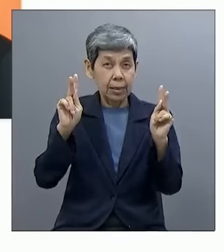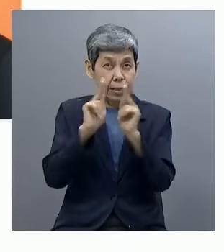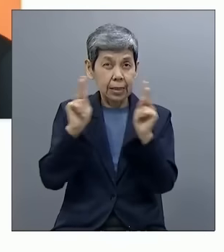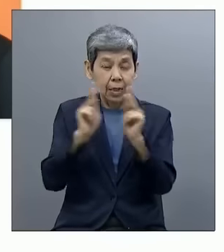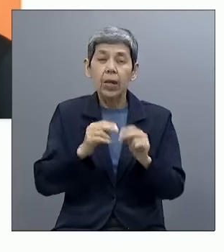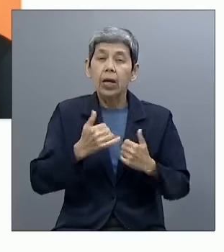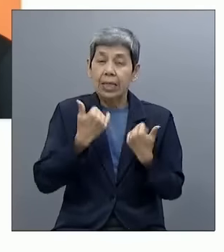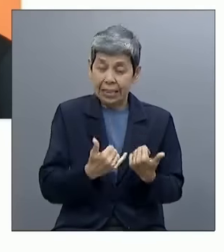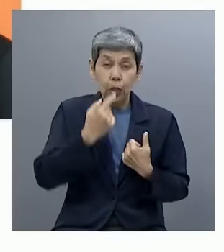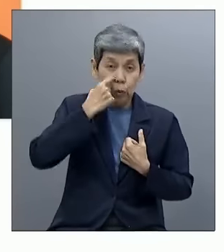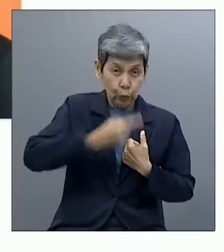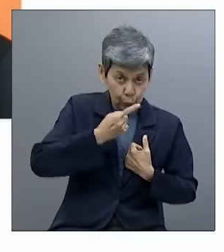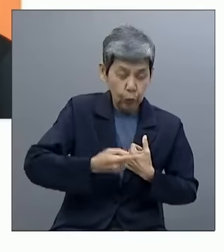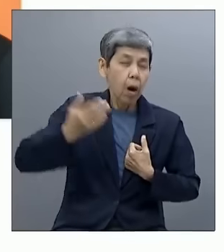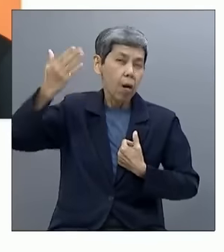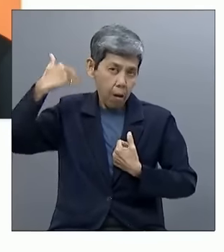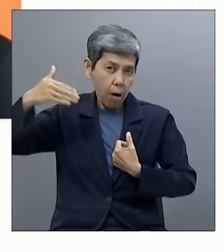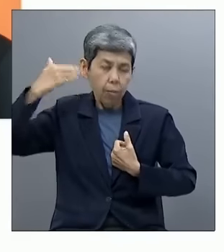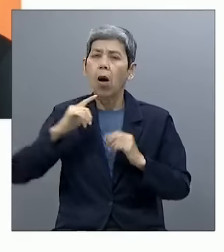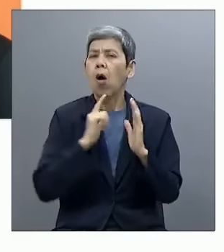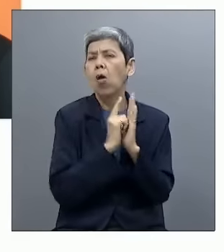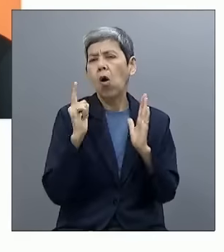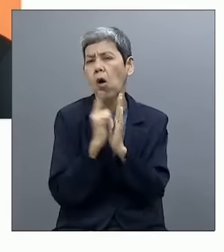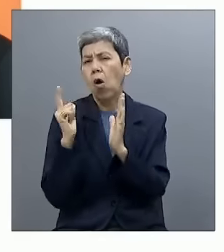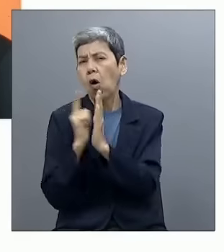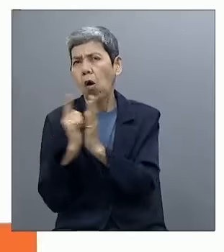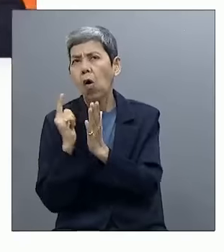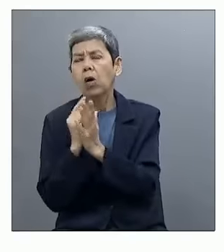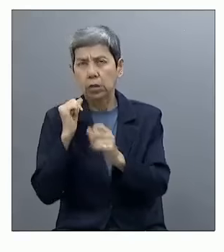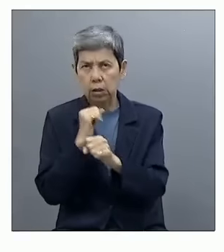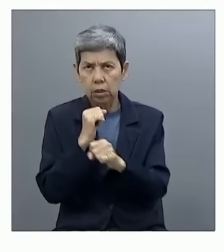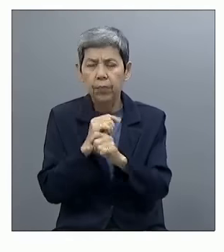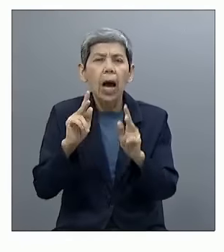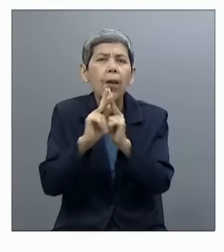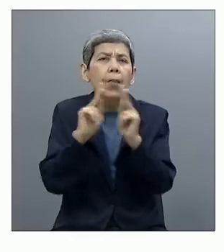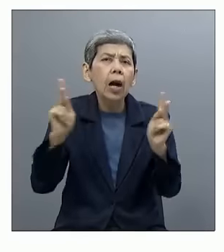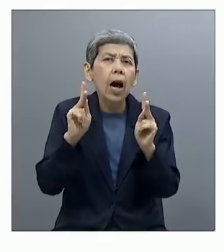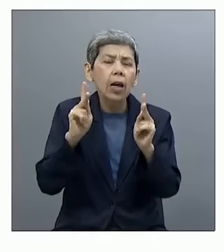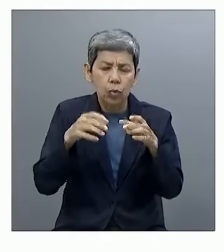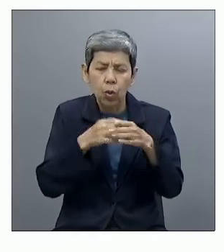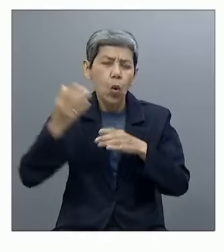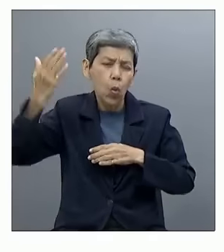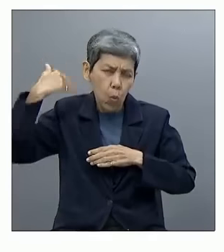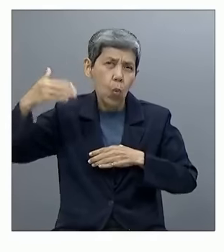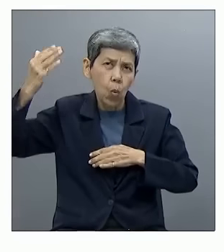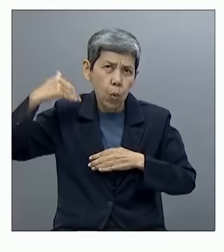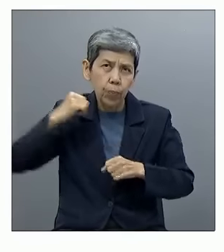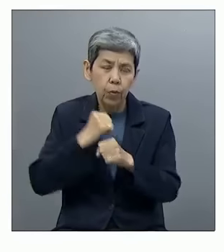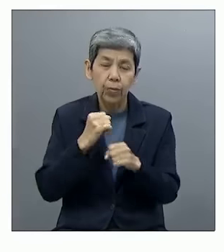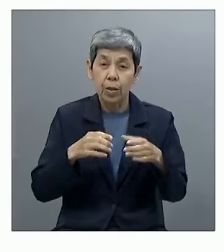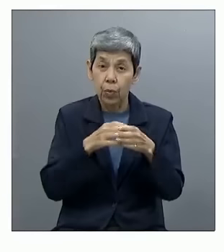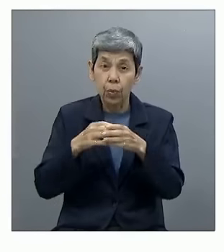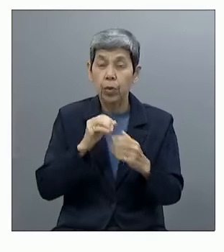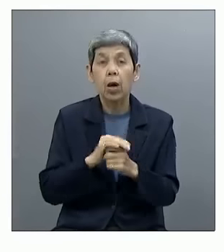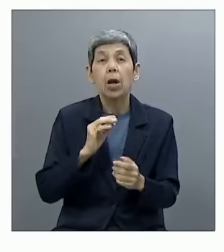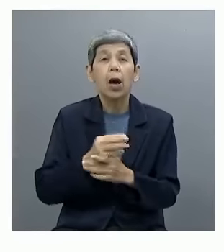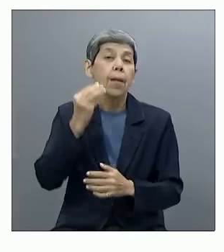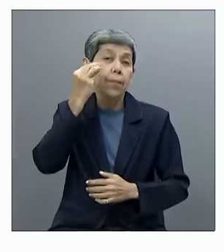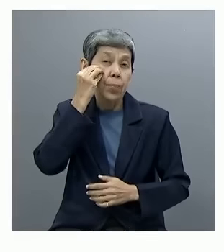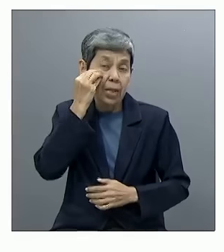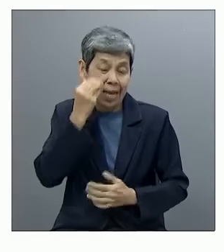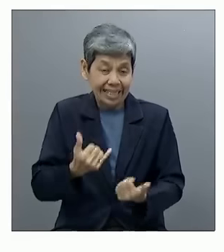ดปัจจุบันและอดีตลาออกและเทียบจากกรรมการบริหารชุดในอดีตนั่นหมายความว่าชุดของนายพิธาและชุด